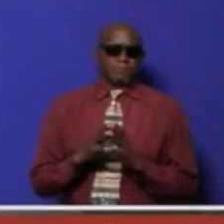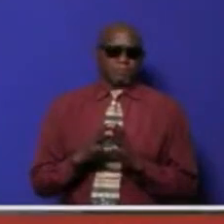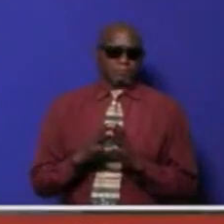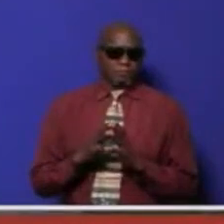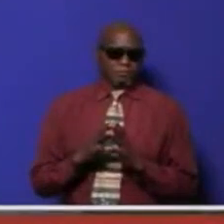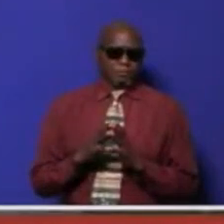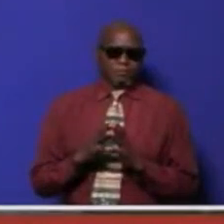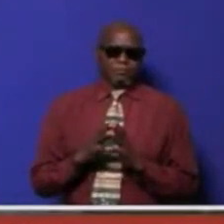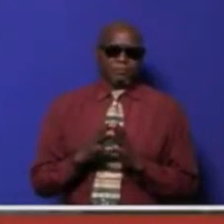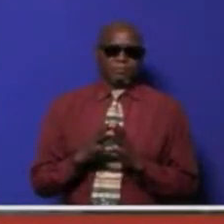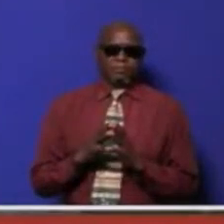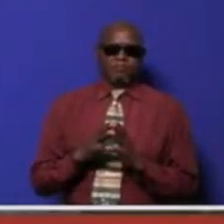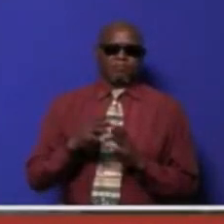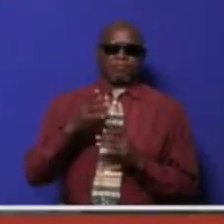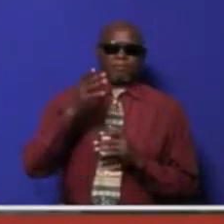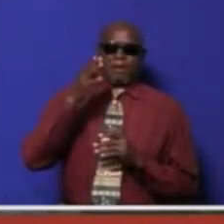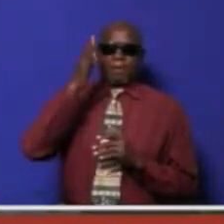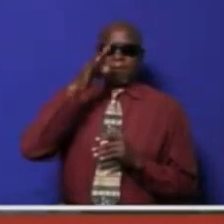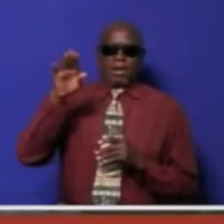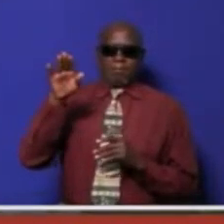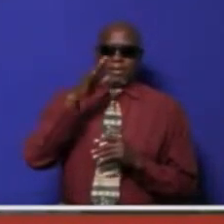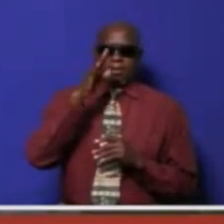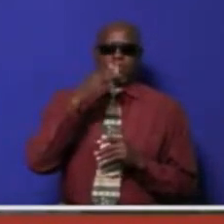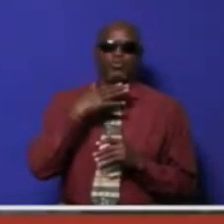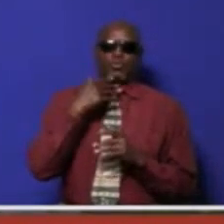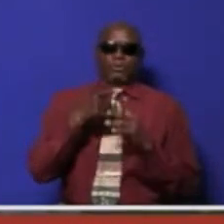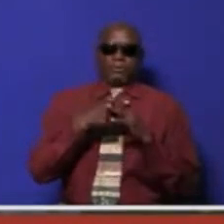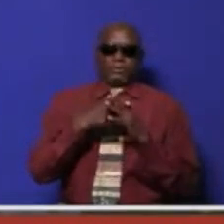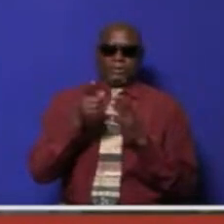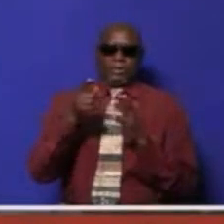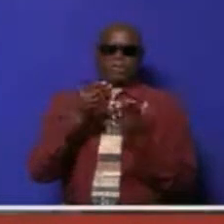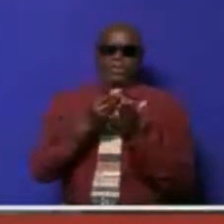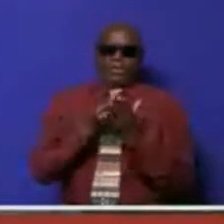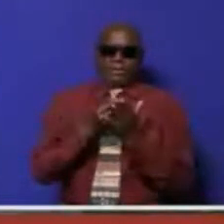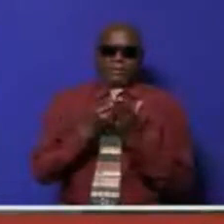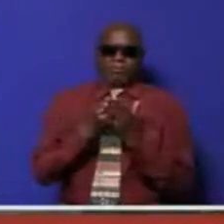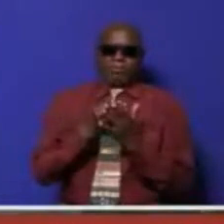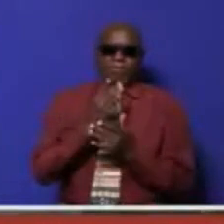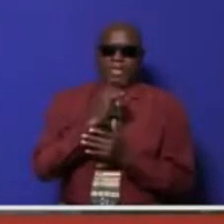Na mko bunge likitarajiwa kuendesha vikao vya kujadili mswada wa fedha mwaka